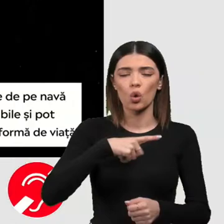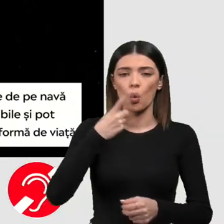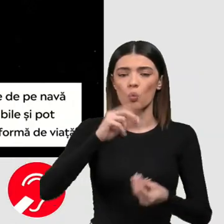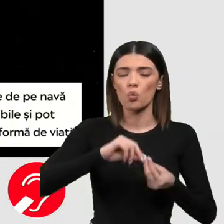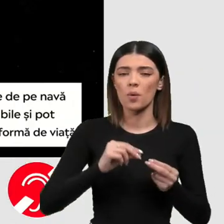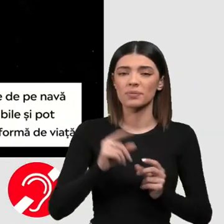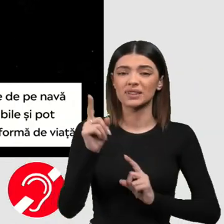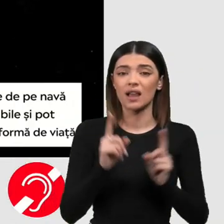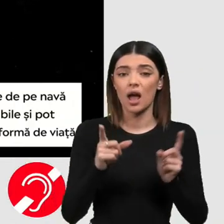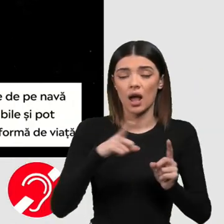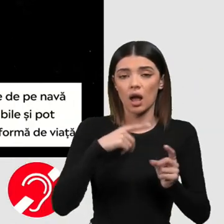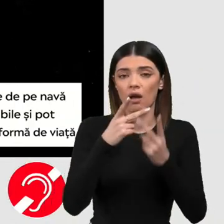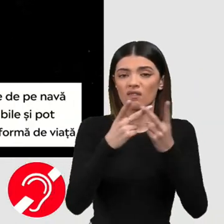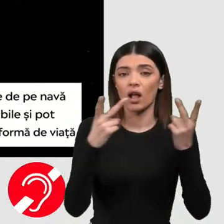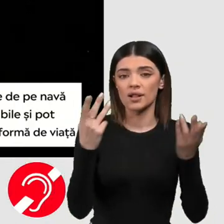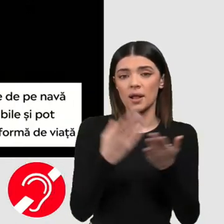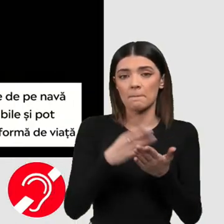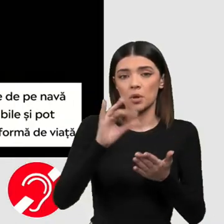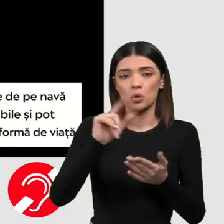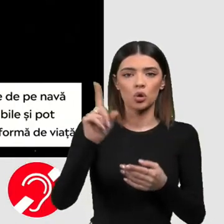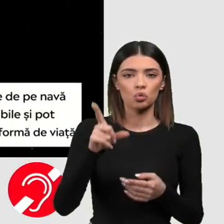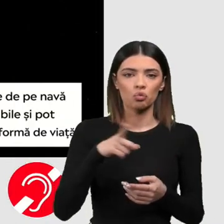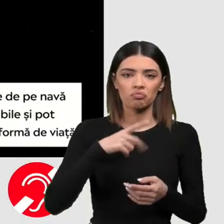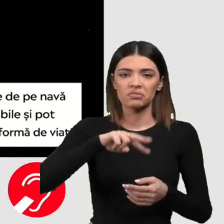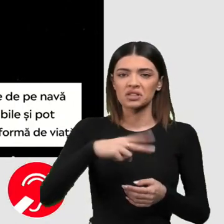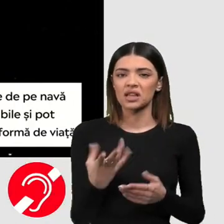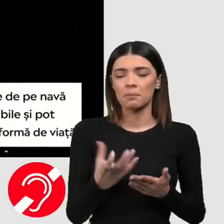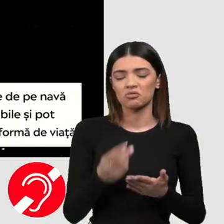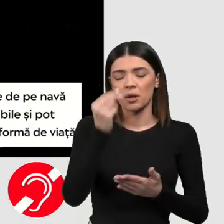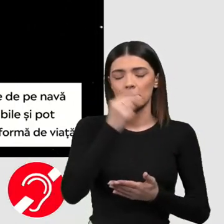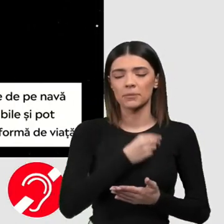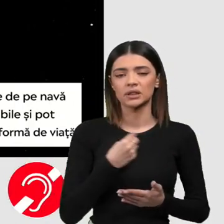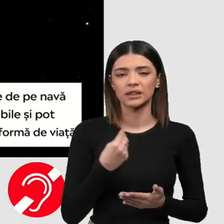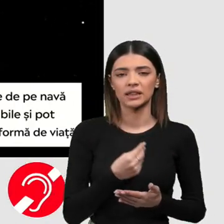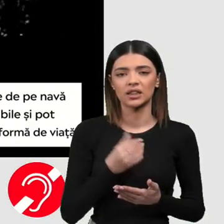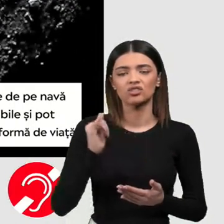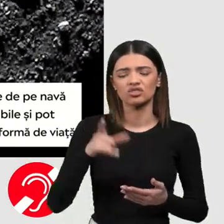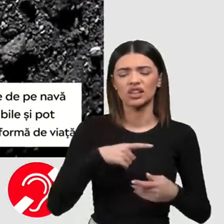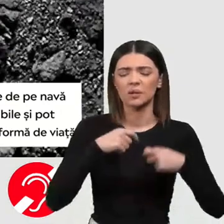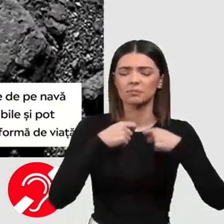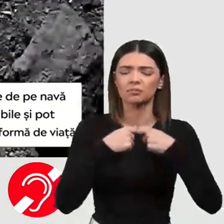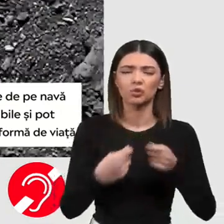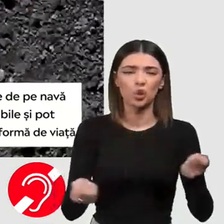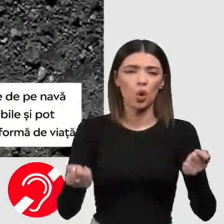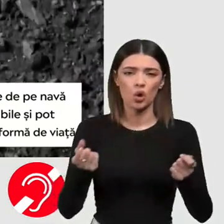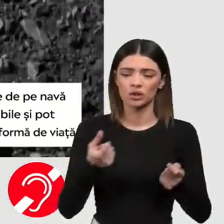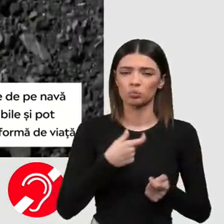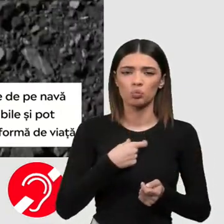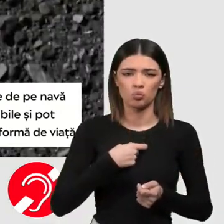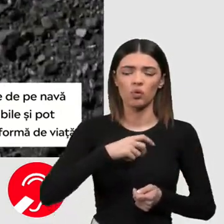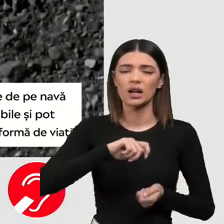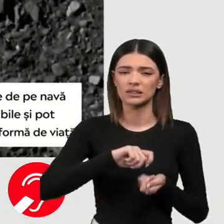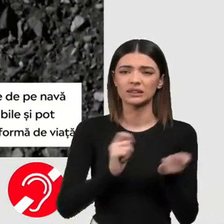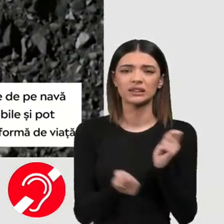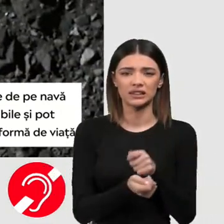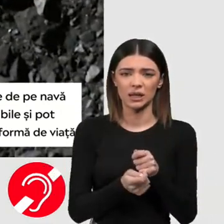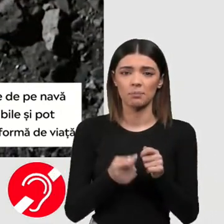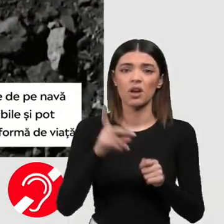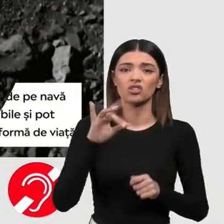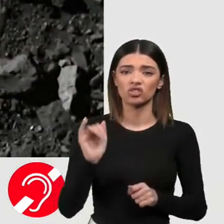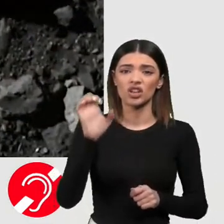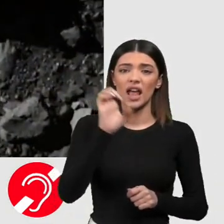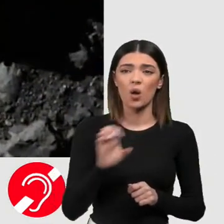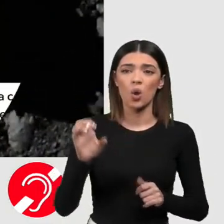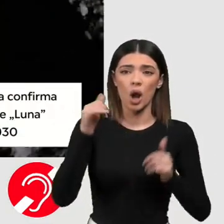dacă există viață extraterestră, pentru că acest lucru nu ar contrazice dogma Bisericii. Deci e clar că în cazul Europei, nu